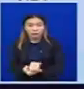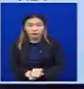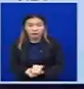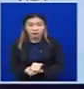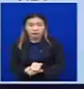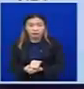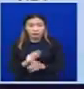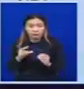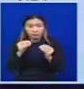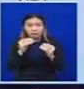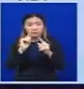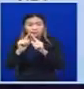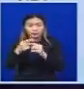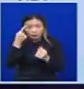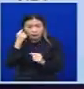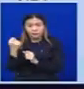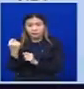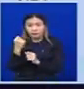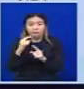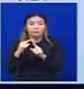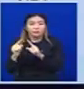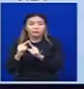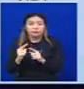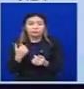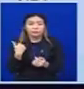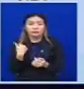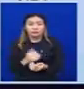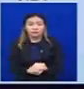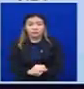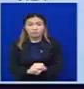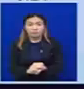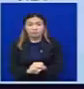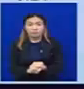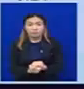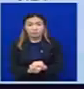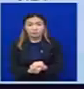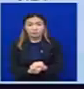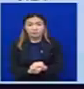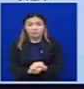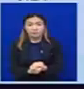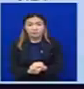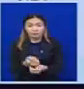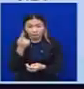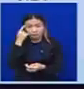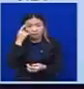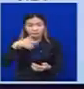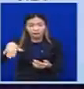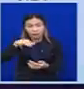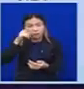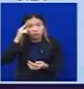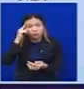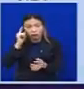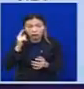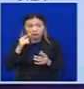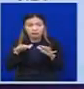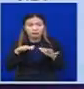งกับทาง EU ไว้อย่างเคร่งครัดและเอาจริงเอาจังในระยะเวลาอันสั้นนะครับเป็นเรื่องที่เรายังนิ่งนอนใจไม่ได้น